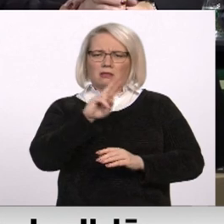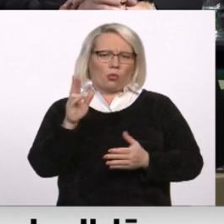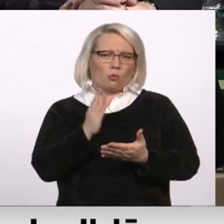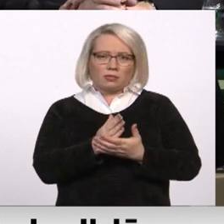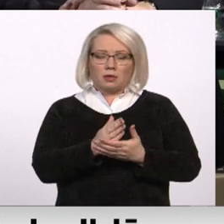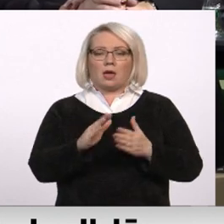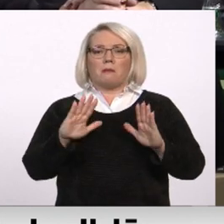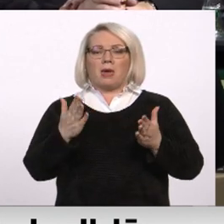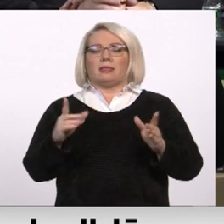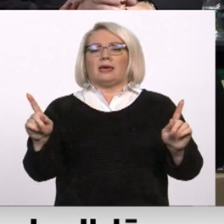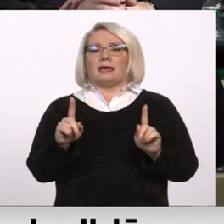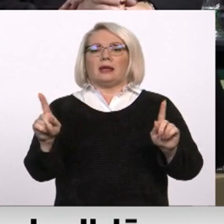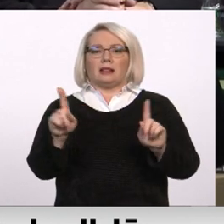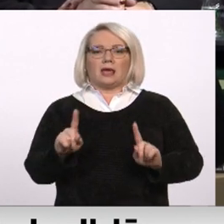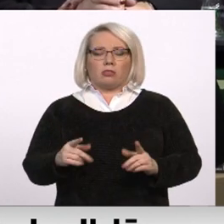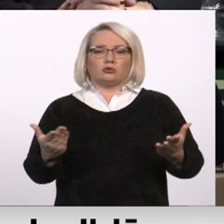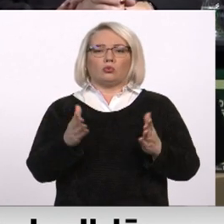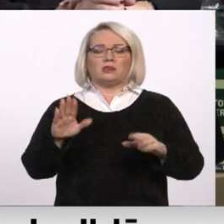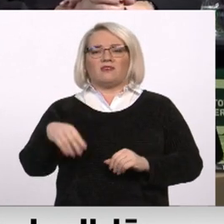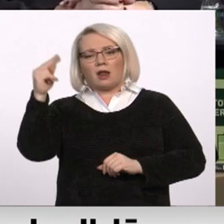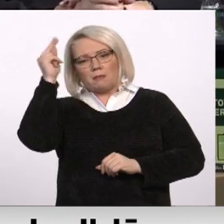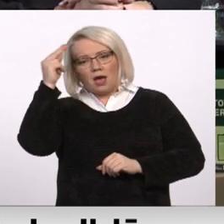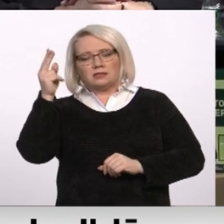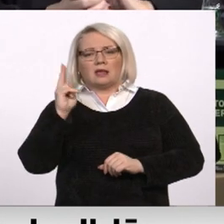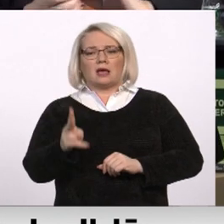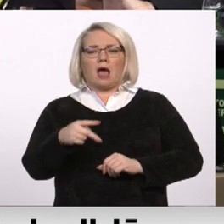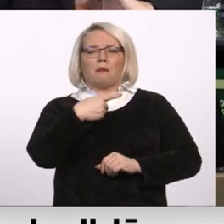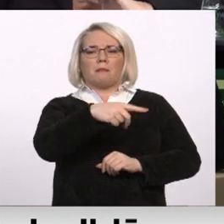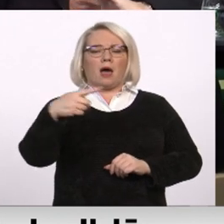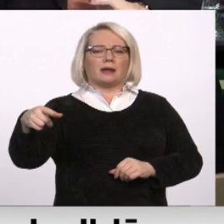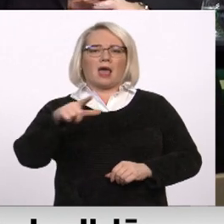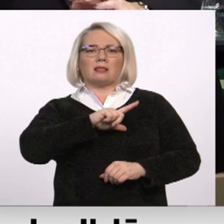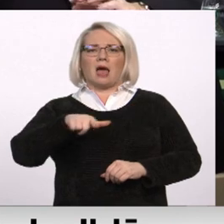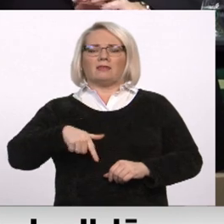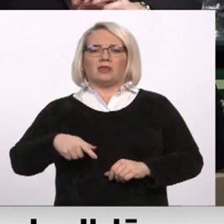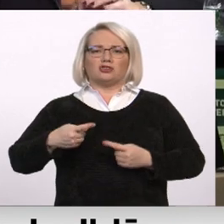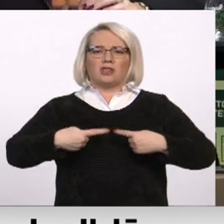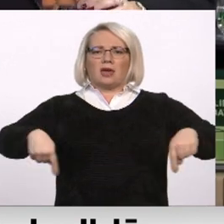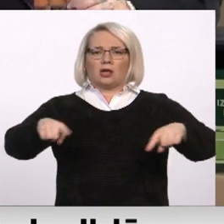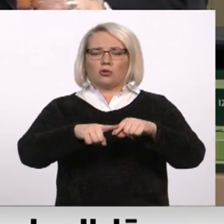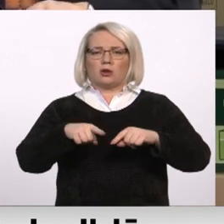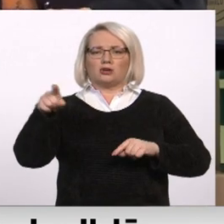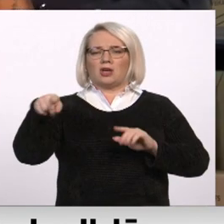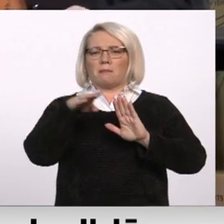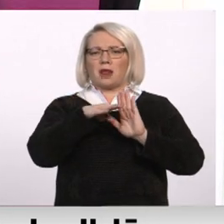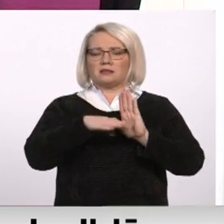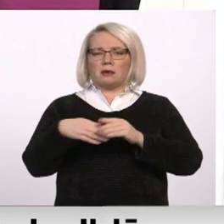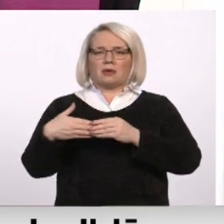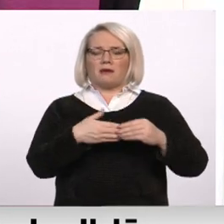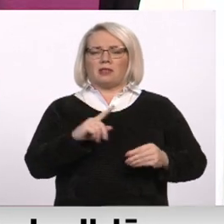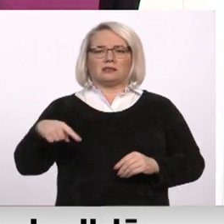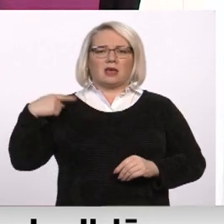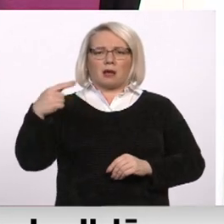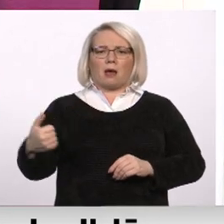ir lietas, kuras var mācīties un ievērot, ka pārējā Latvijas teritorijā šī prasība ir jāievieš līdz nākamā gada beigām.